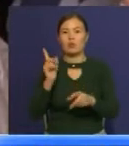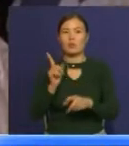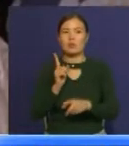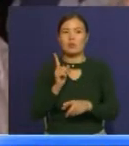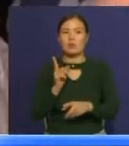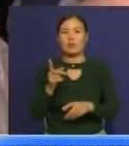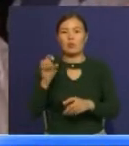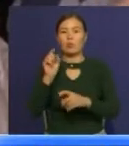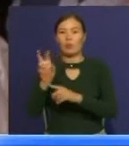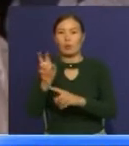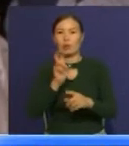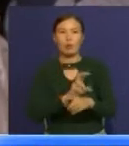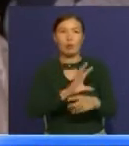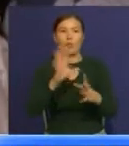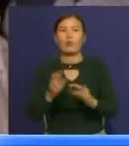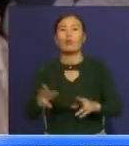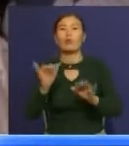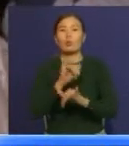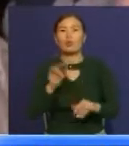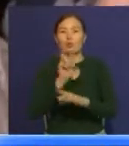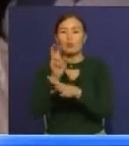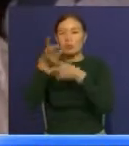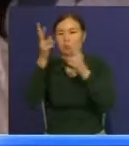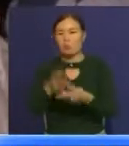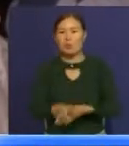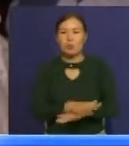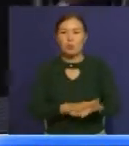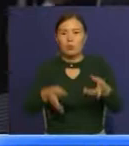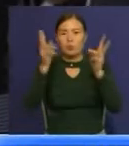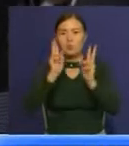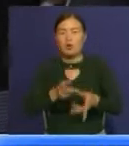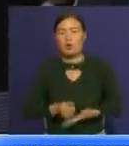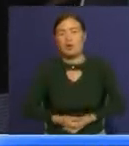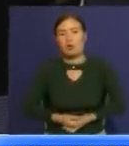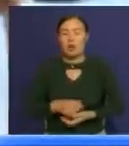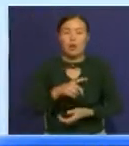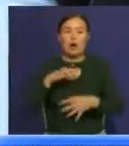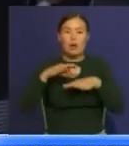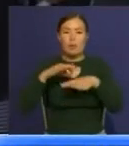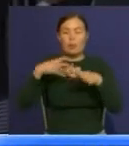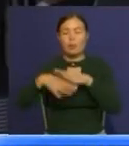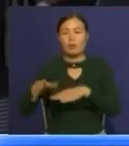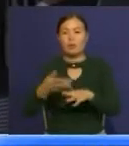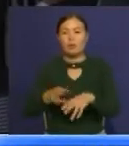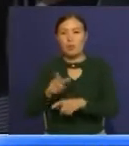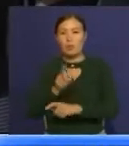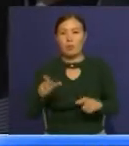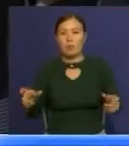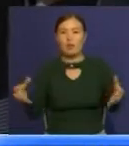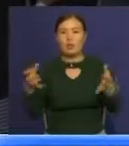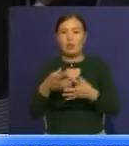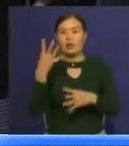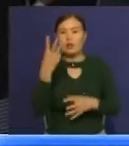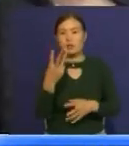13-й кабинет. И все футболят. Никто не знает. Это я не знаю, другой я не знаю. Из-за большого наплыва людей, число которых достигает